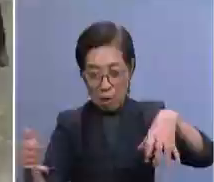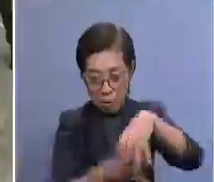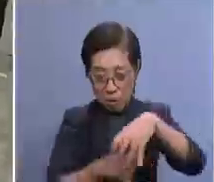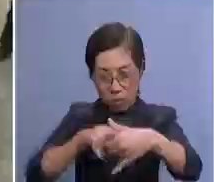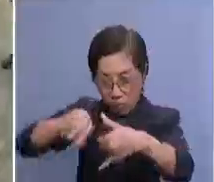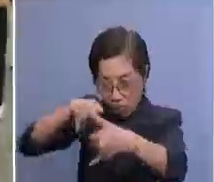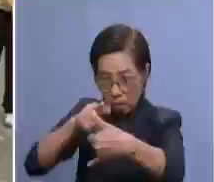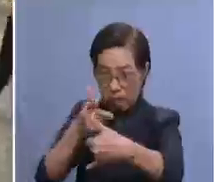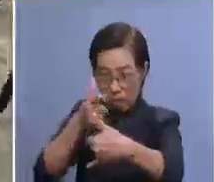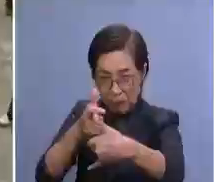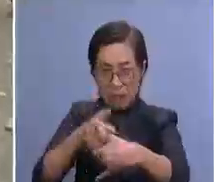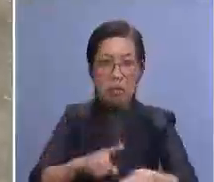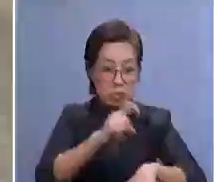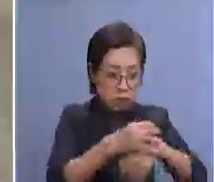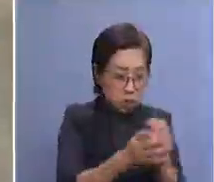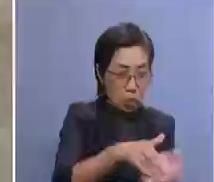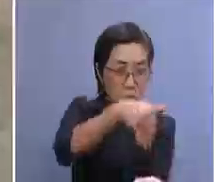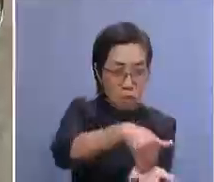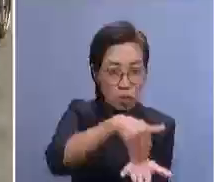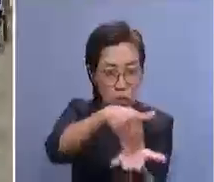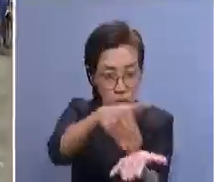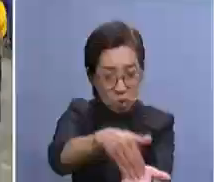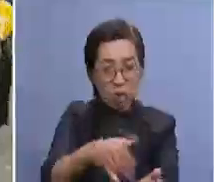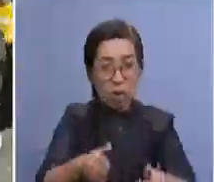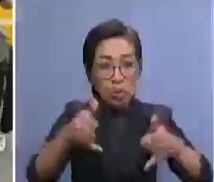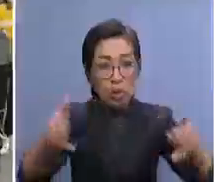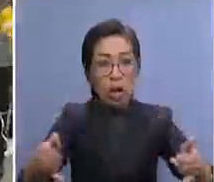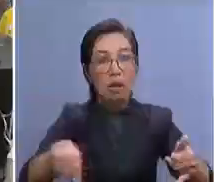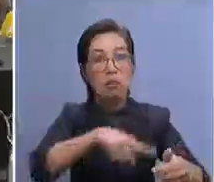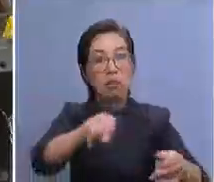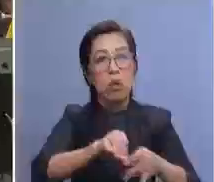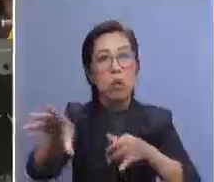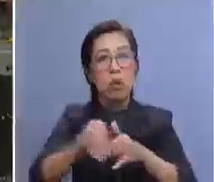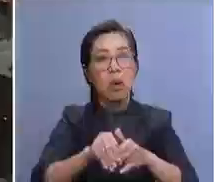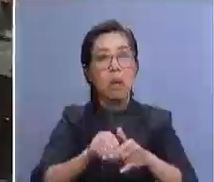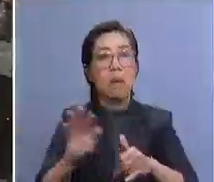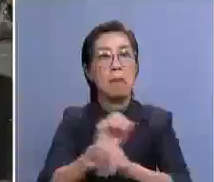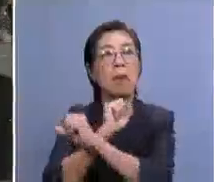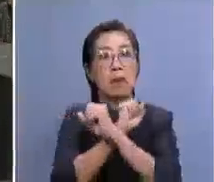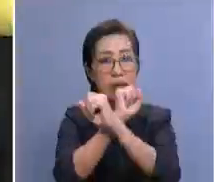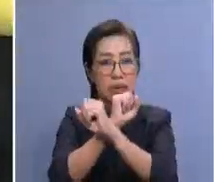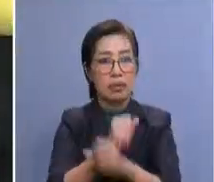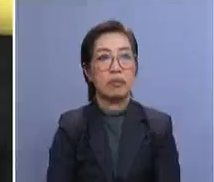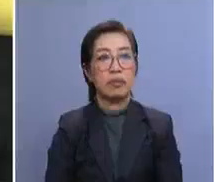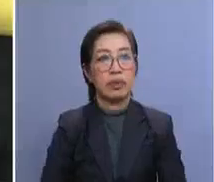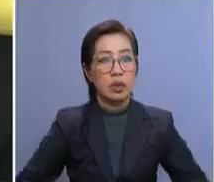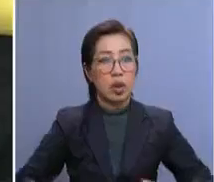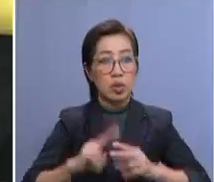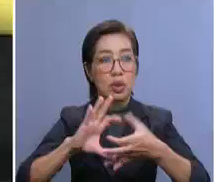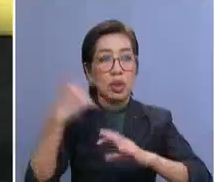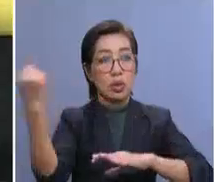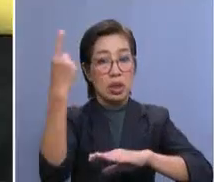จุดบริการเจอกอฮอลล้างมือและการเว้นระยะห่างเพื่อความปลอดภัยของผู้ร่วมงานทุกคนครับก็มนตรีว่าการ